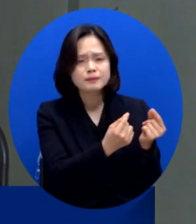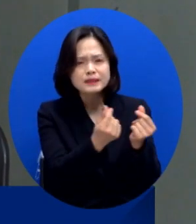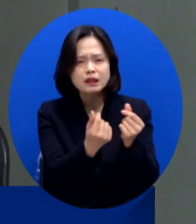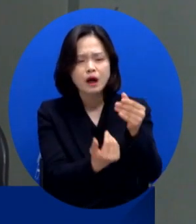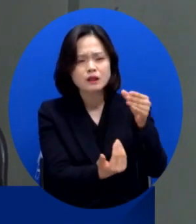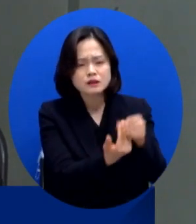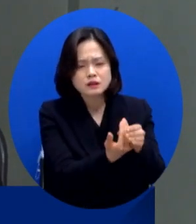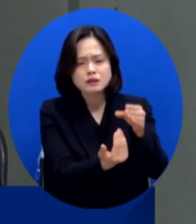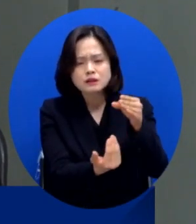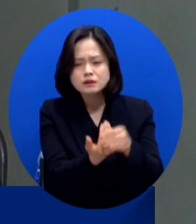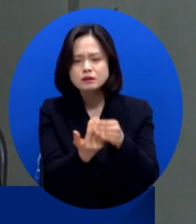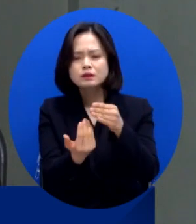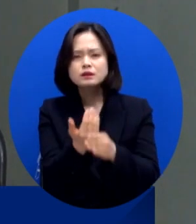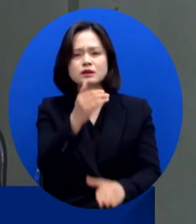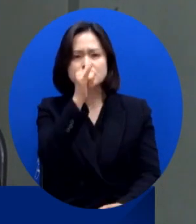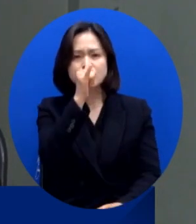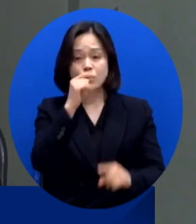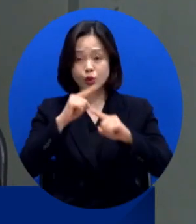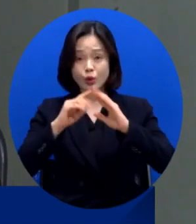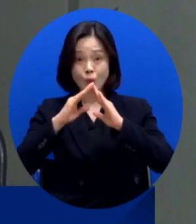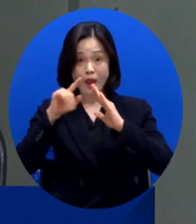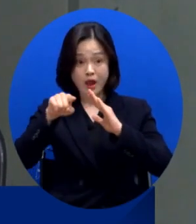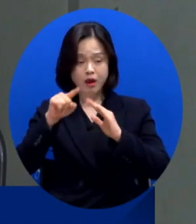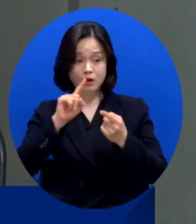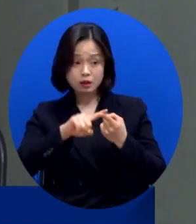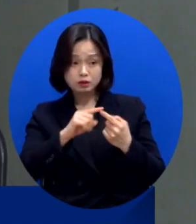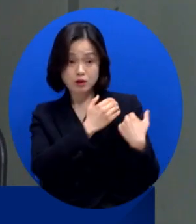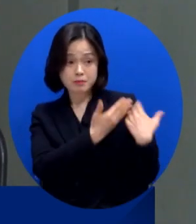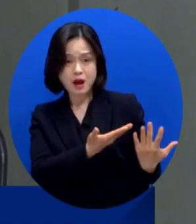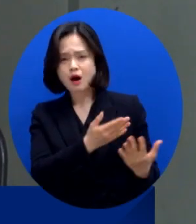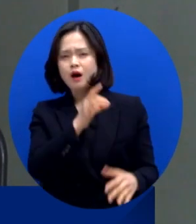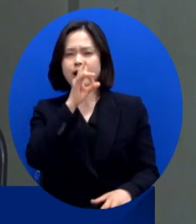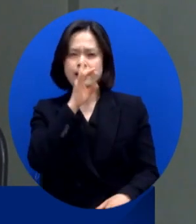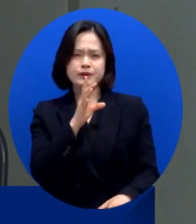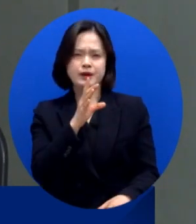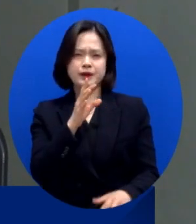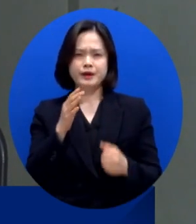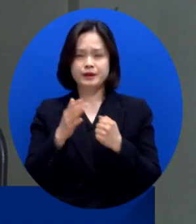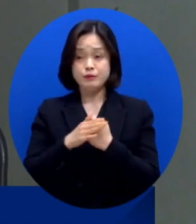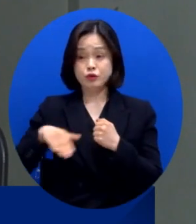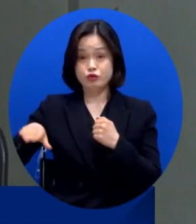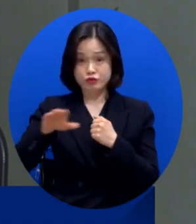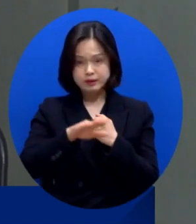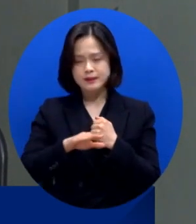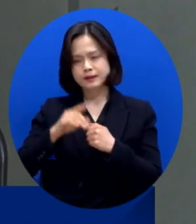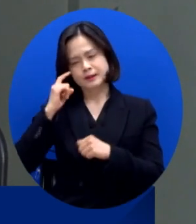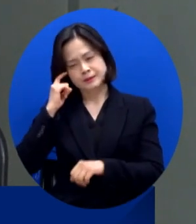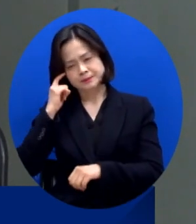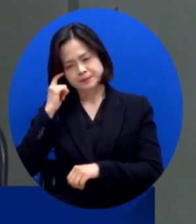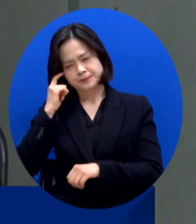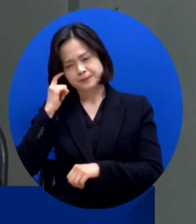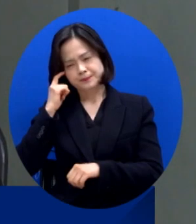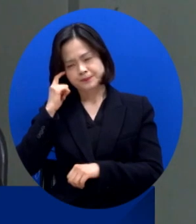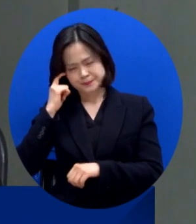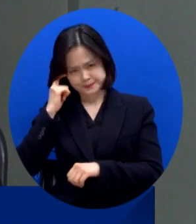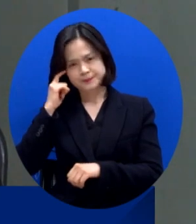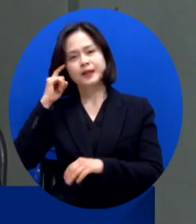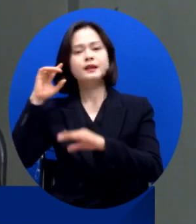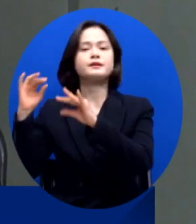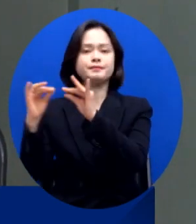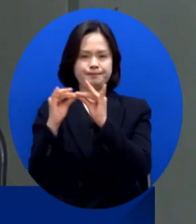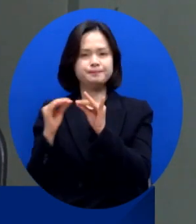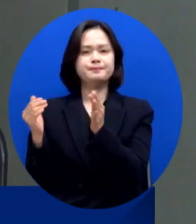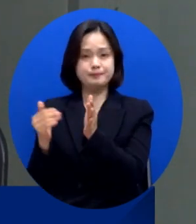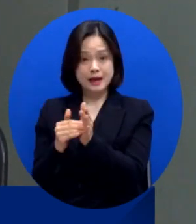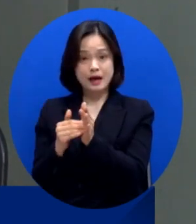보니까 교회로서는 지역사회를 위해 뭔가 해야 되겠다는 생각이 들어서 그래서 이번 기회에